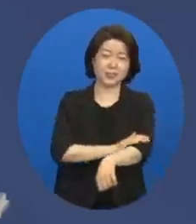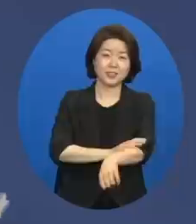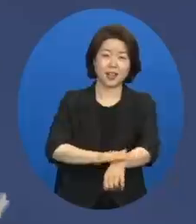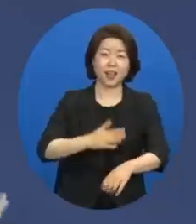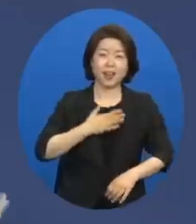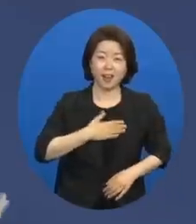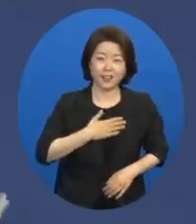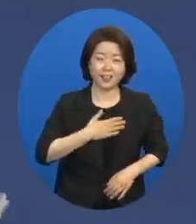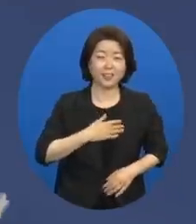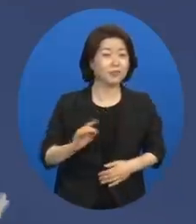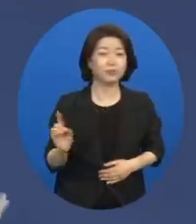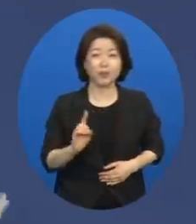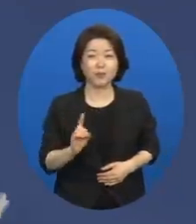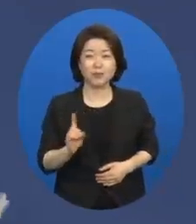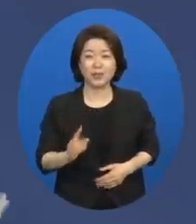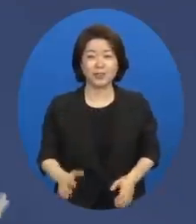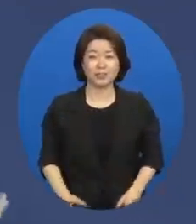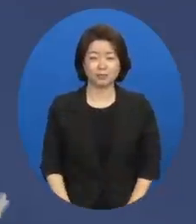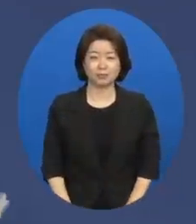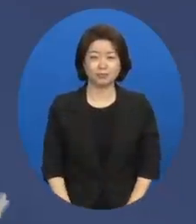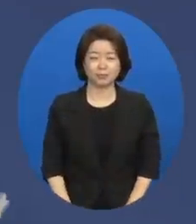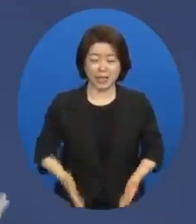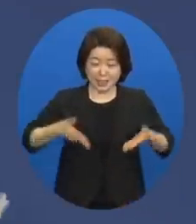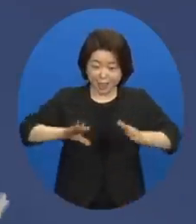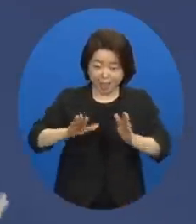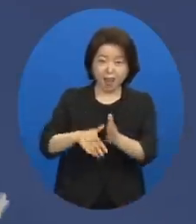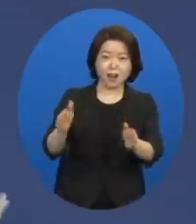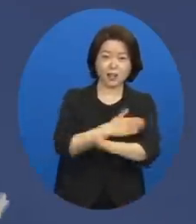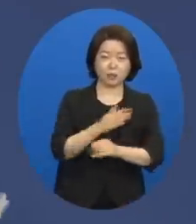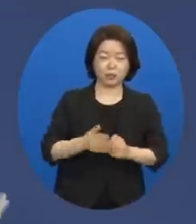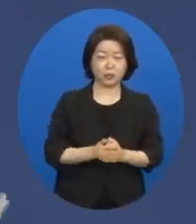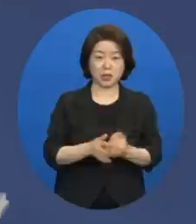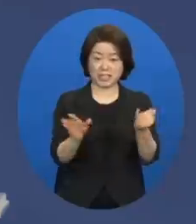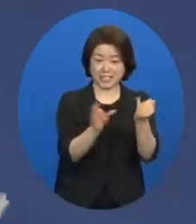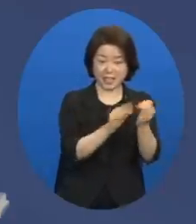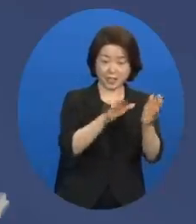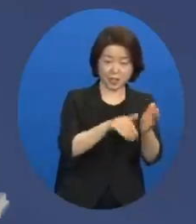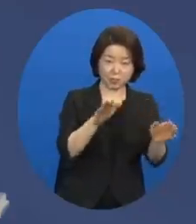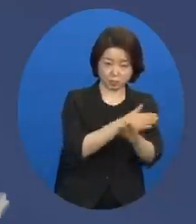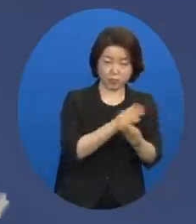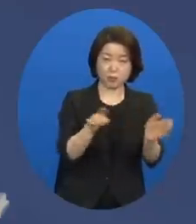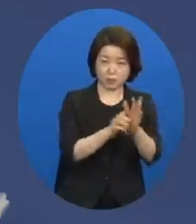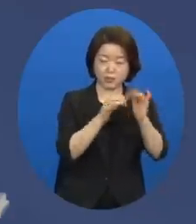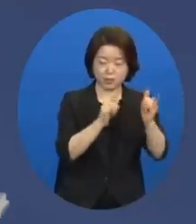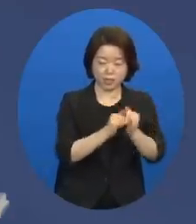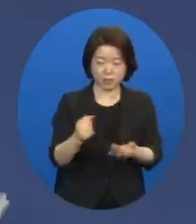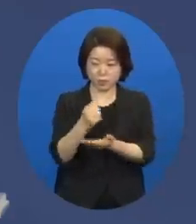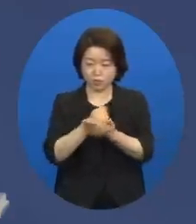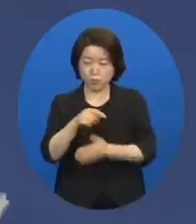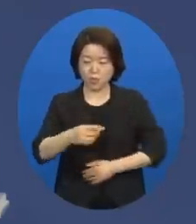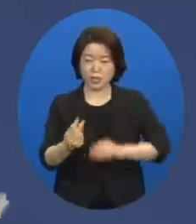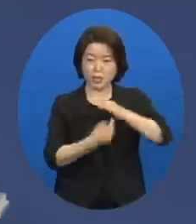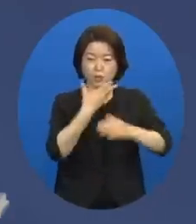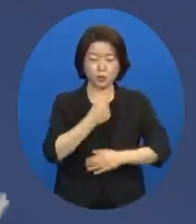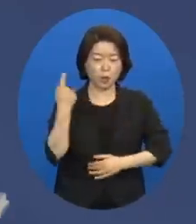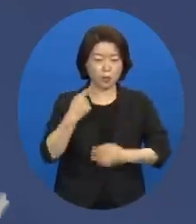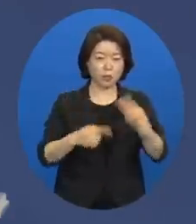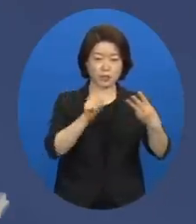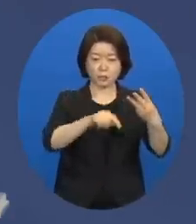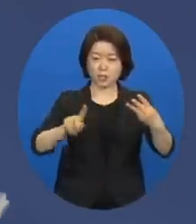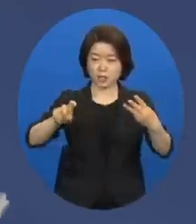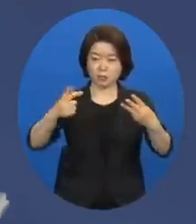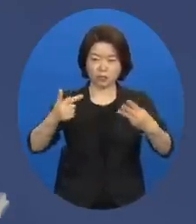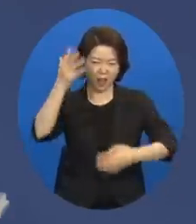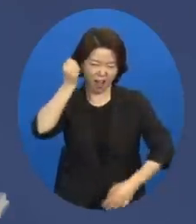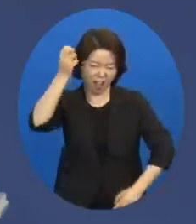그냥 하여튼 태어나면서부터 모태신앙은 운명적으로 이 요한복음 3장 16절을 외우지